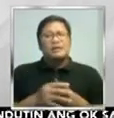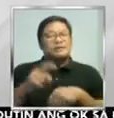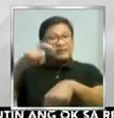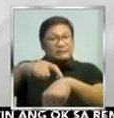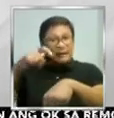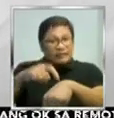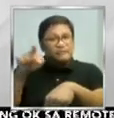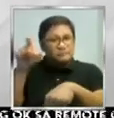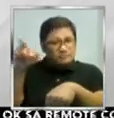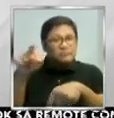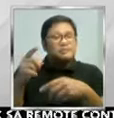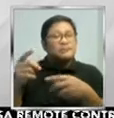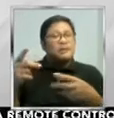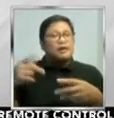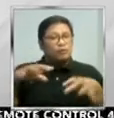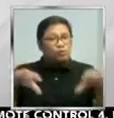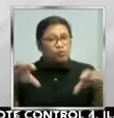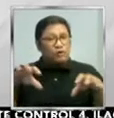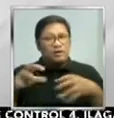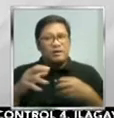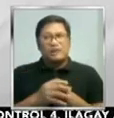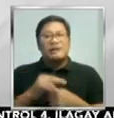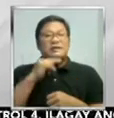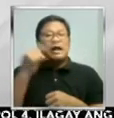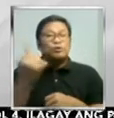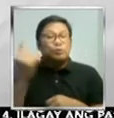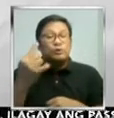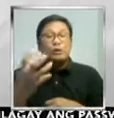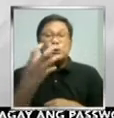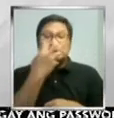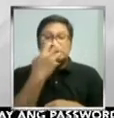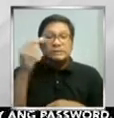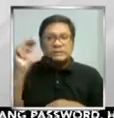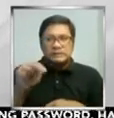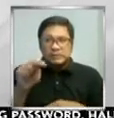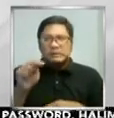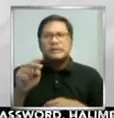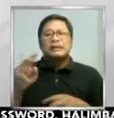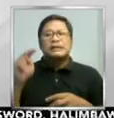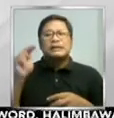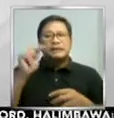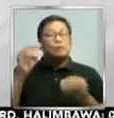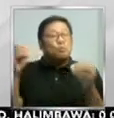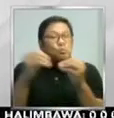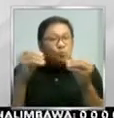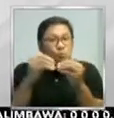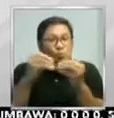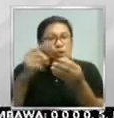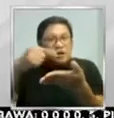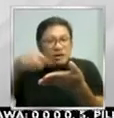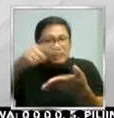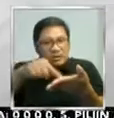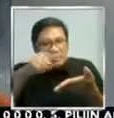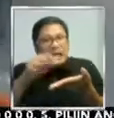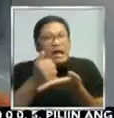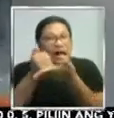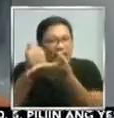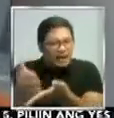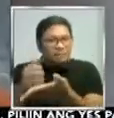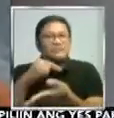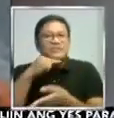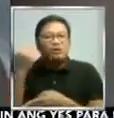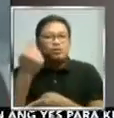at ng araw na yon, hindi lang po oxygen yung kailangan. Kailangan po ng further assessment, further intervention. Hindi lang po